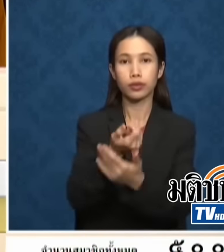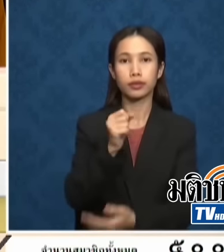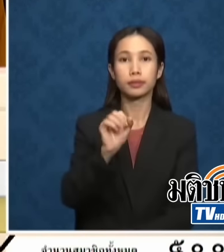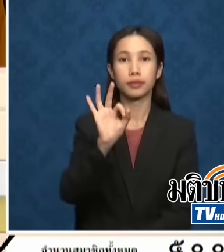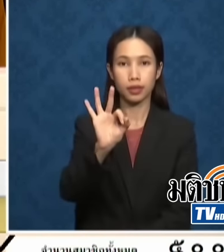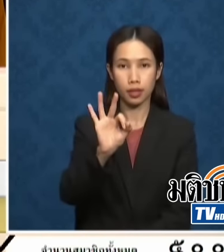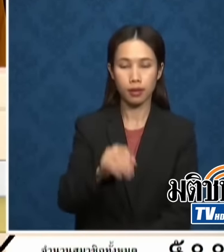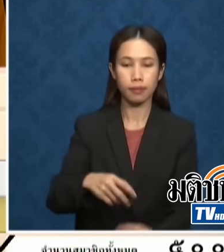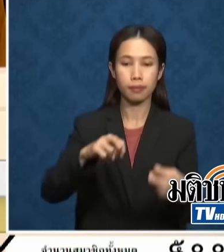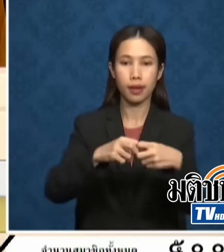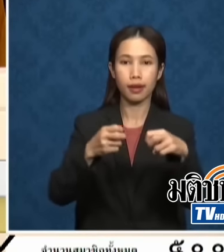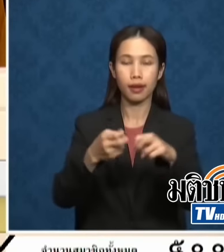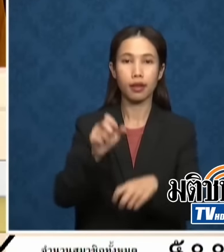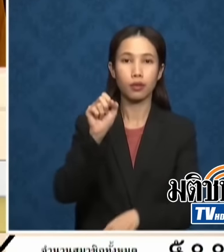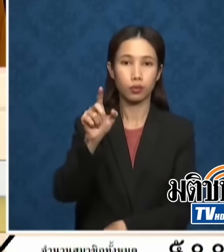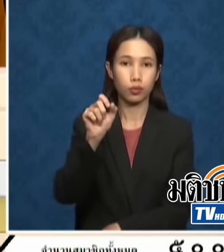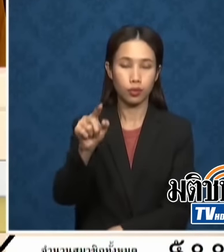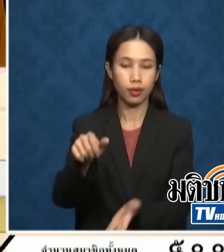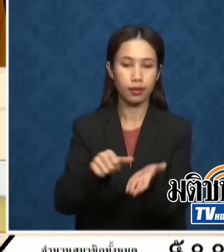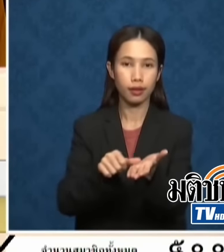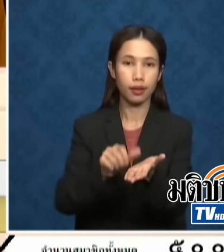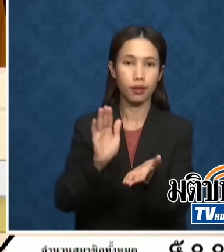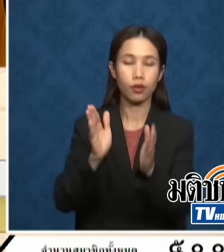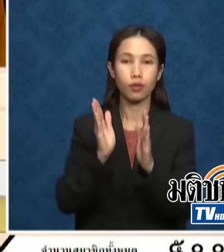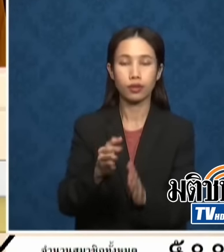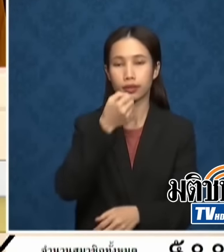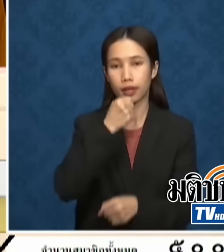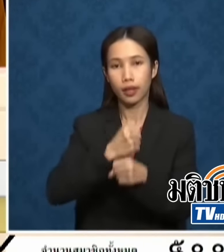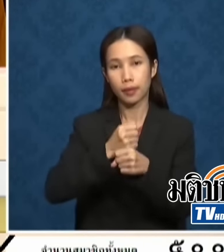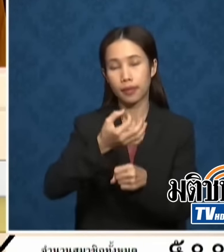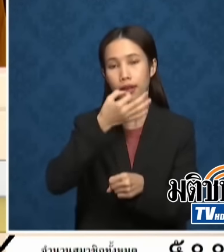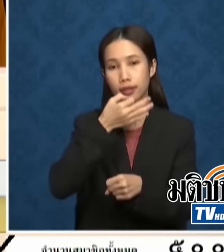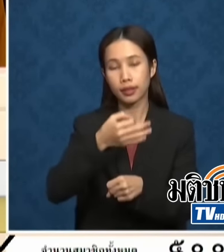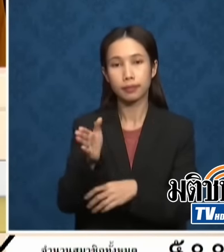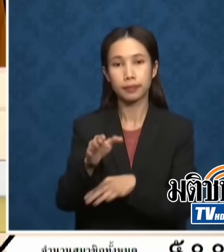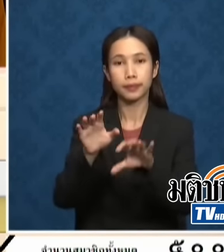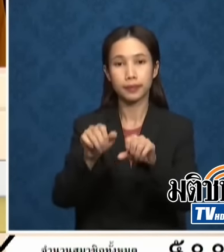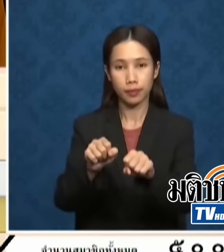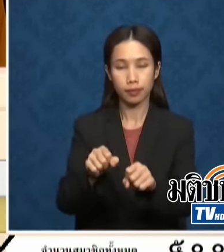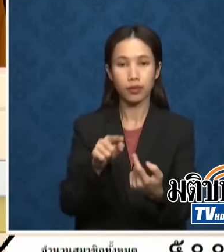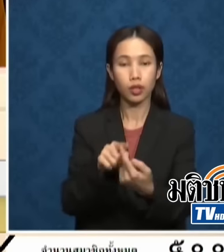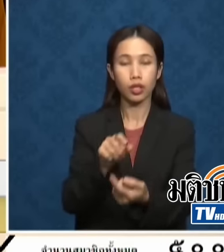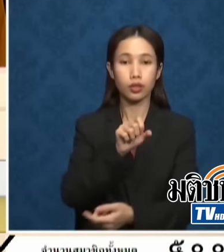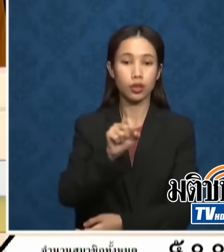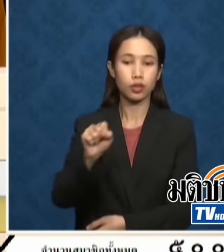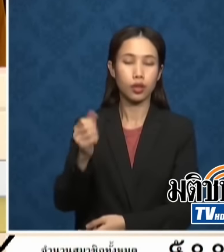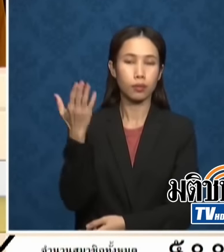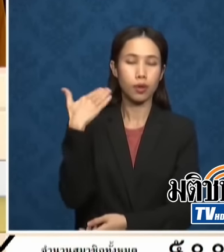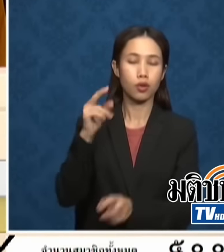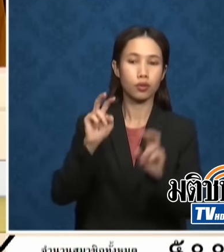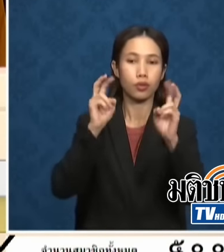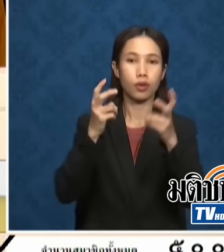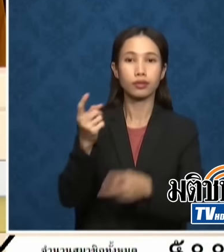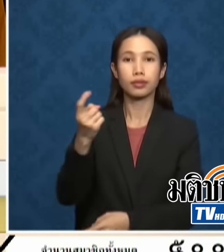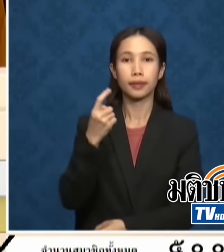การแก้ไขปัญหาเร่งด่วนของพี่น้องชาวประมงตามที่เพื่อนสมาชิกสภาผู้แทนราษฎรได้ตั้งกระทู้ถามนะ